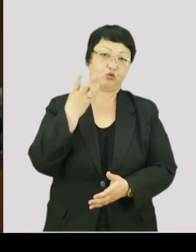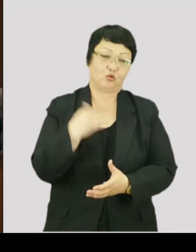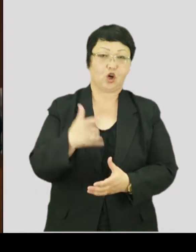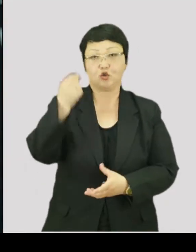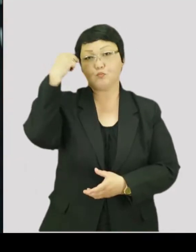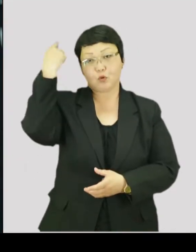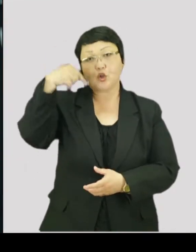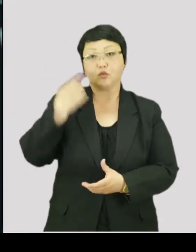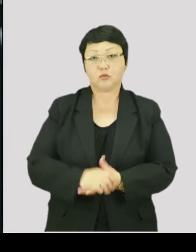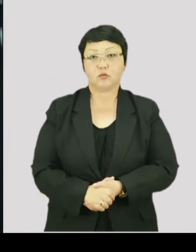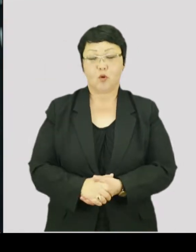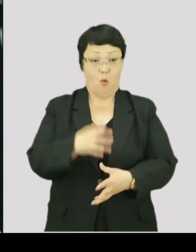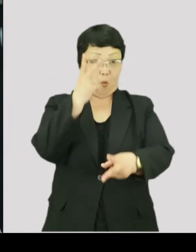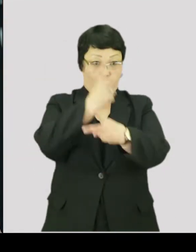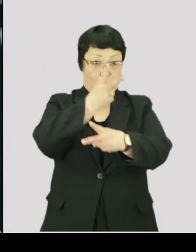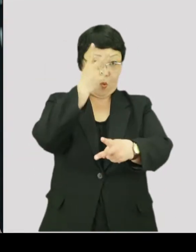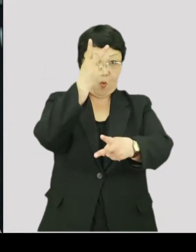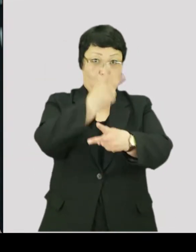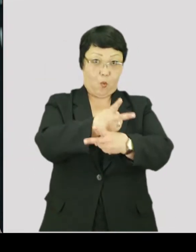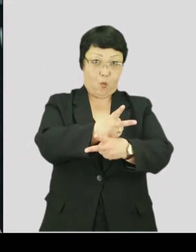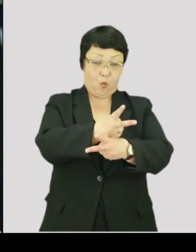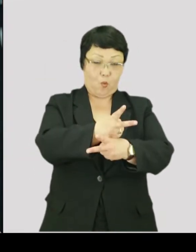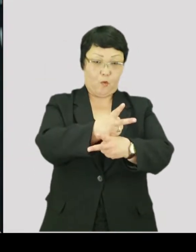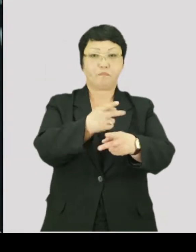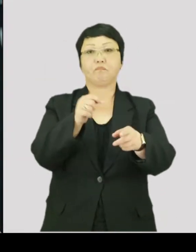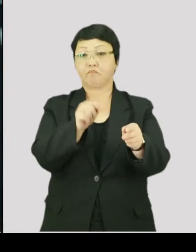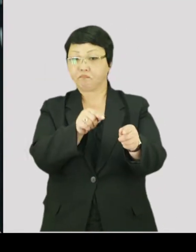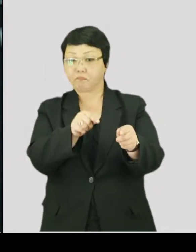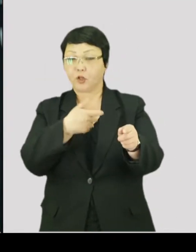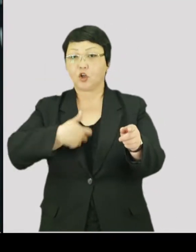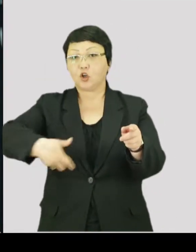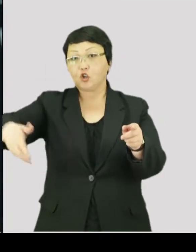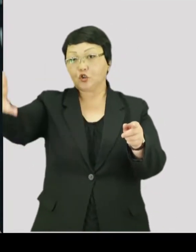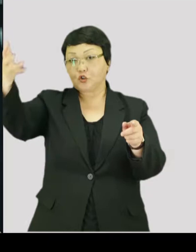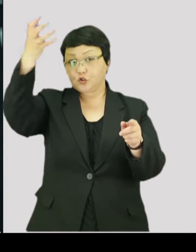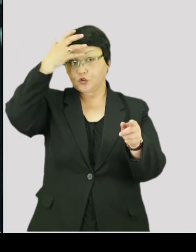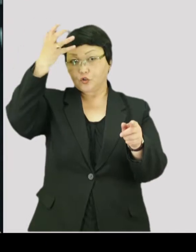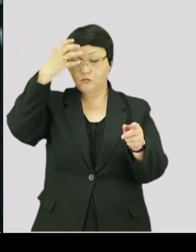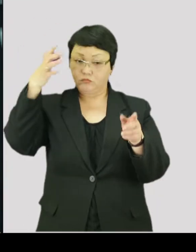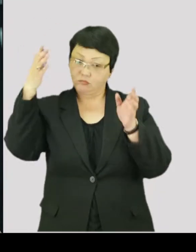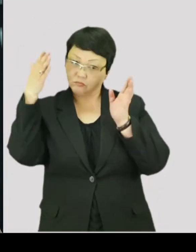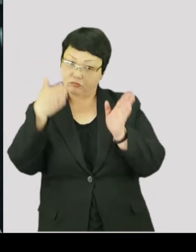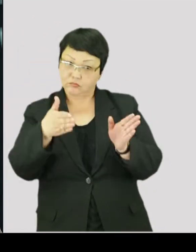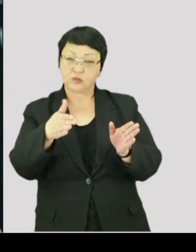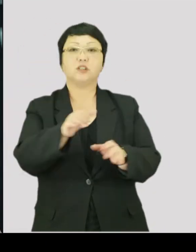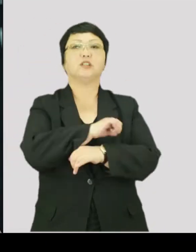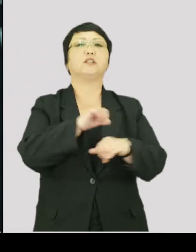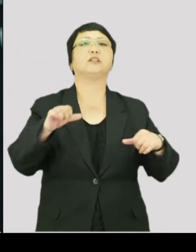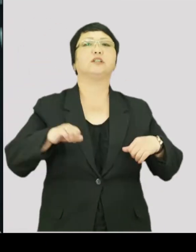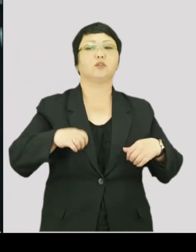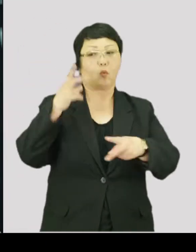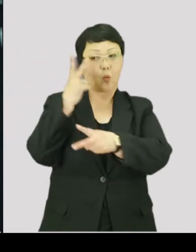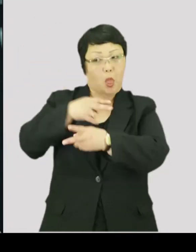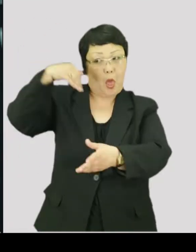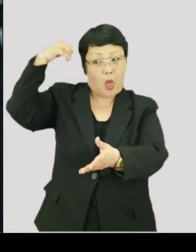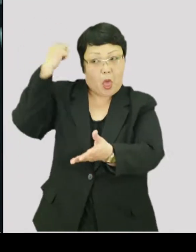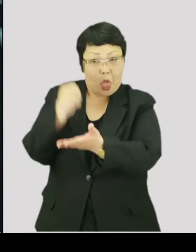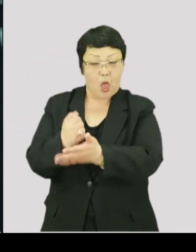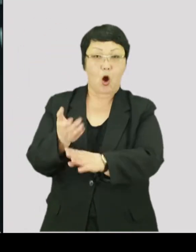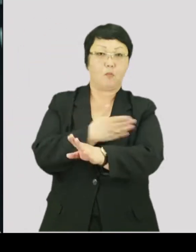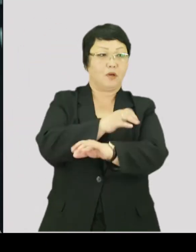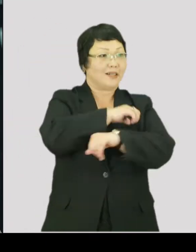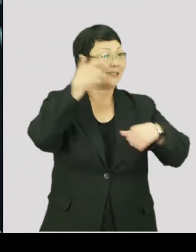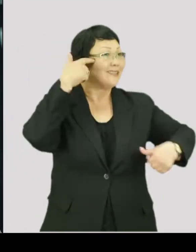бодож байна. Тэгэхээр яг нөгөө хууль тогтоомч ч гэсэндээ бас төрийн зүгээс ч гэсэн энэ тенденц бол уг нь иргэдийгээ оролцуулъя, сонсдог